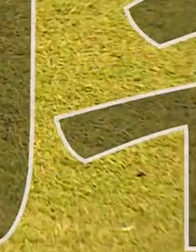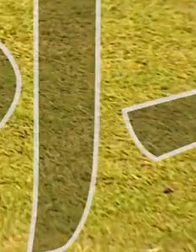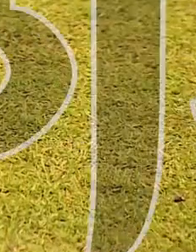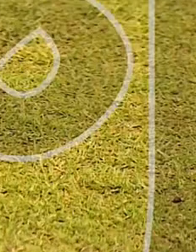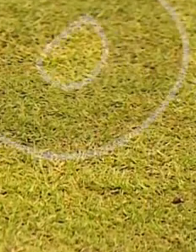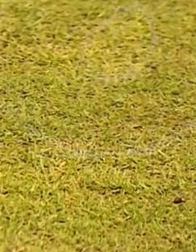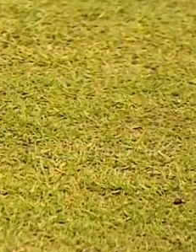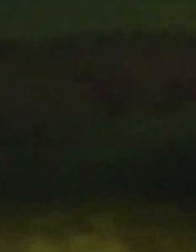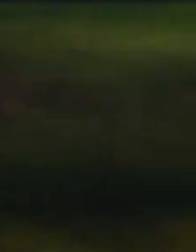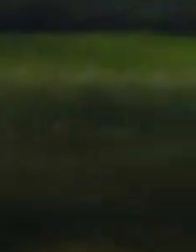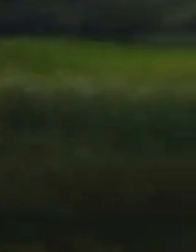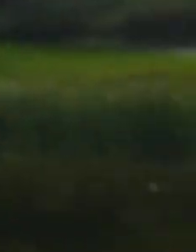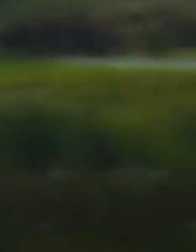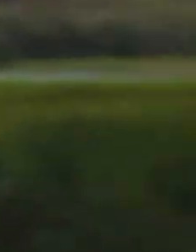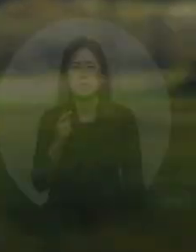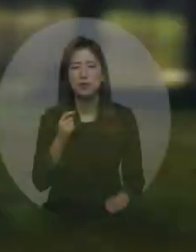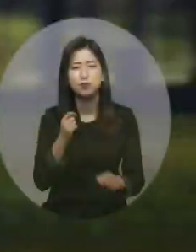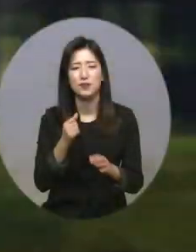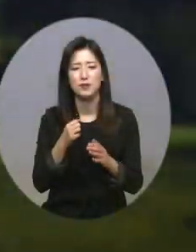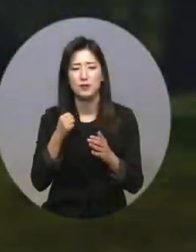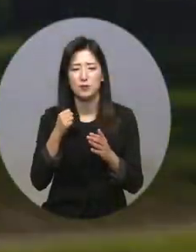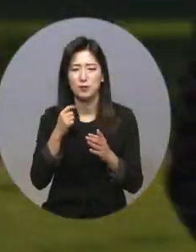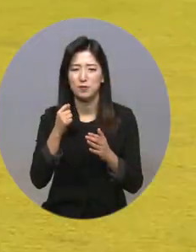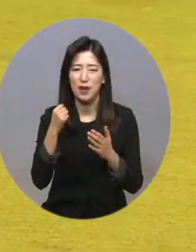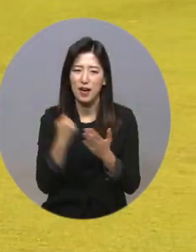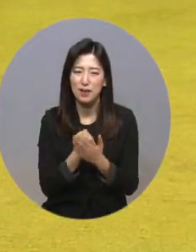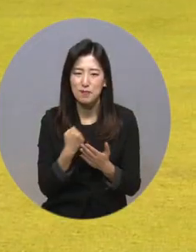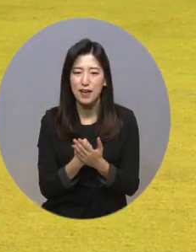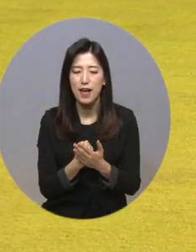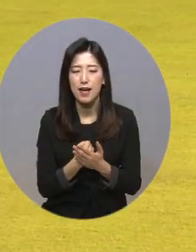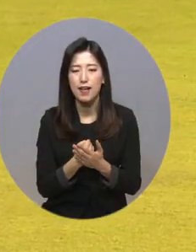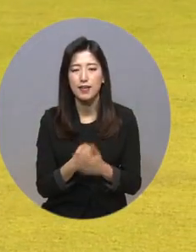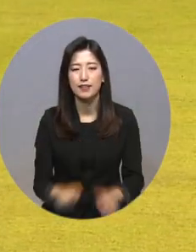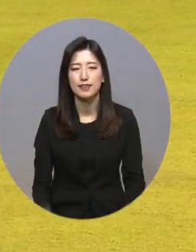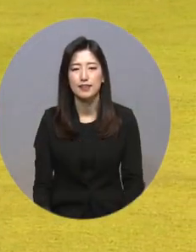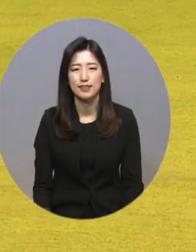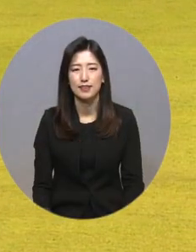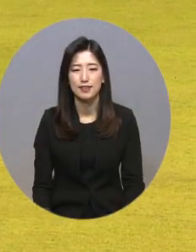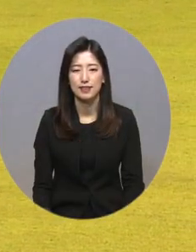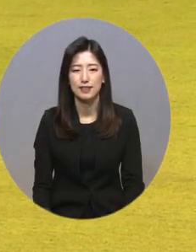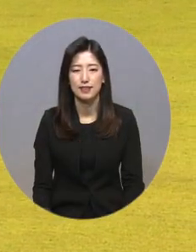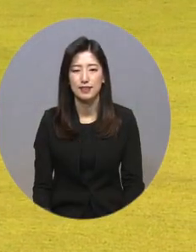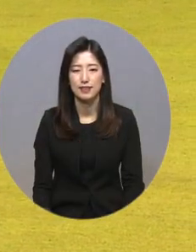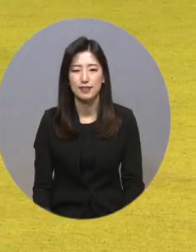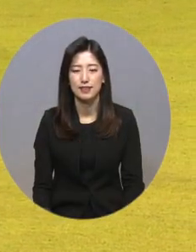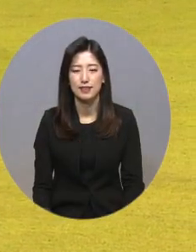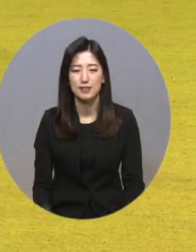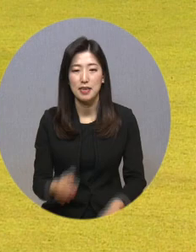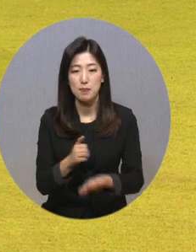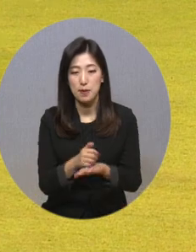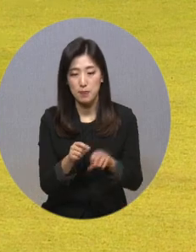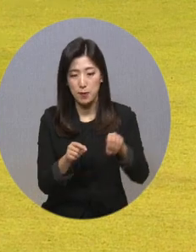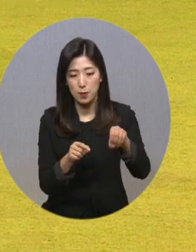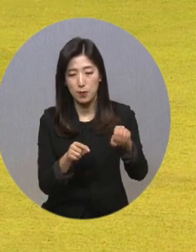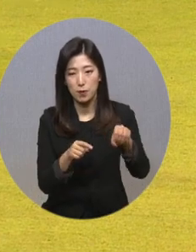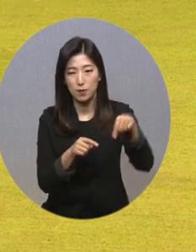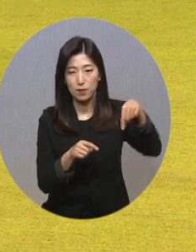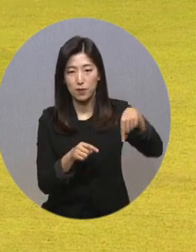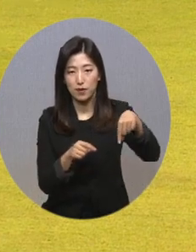저도 경험이 하십니다 않았습니다 메모리 조심 조심